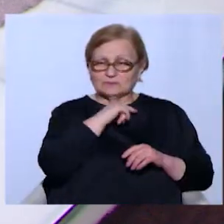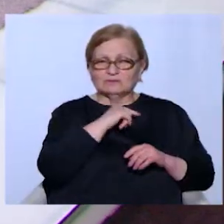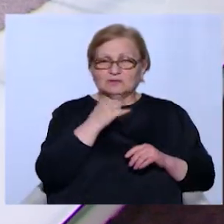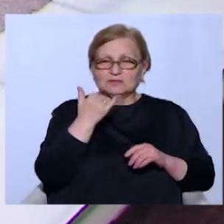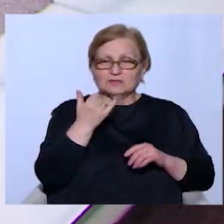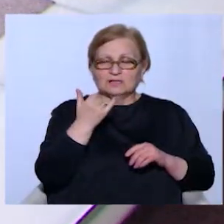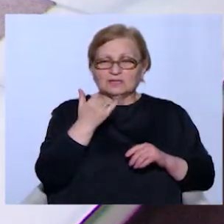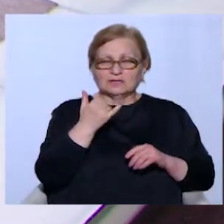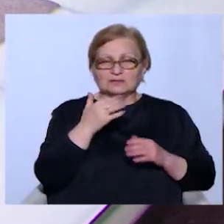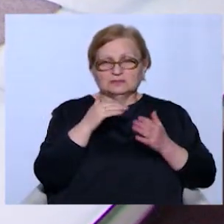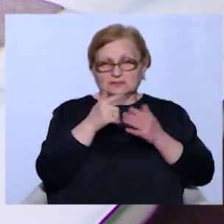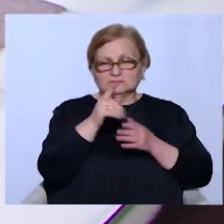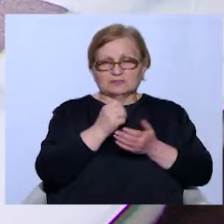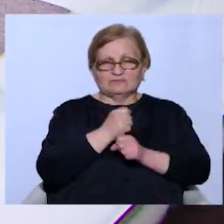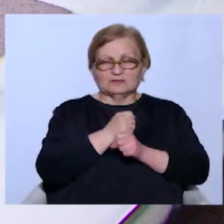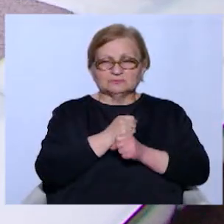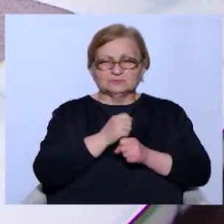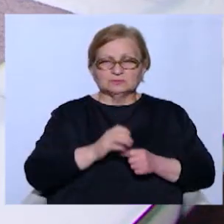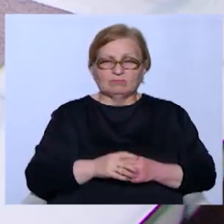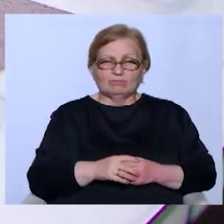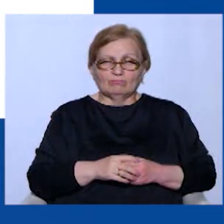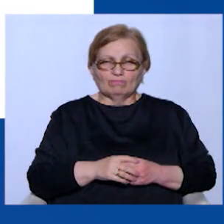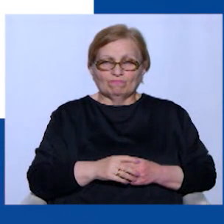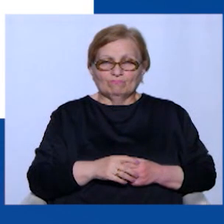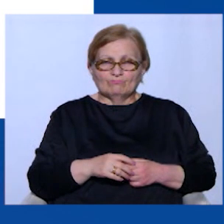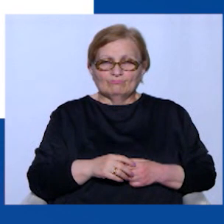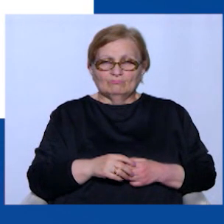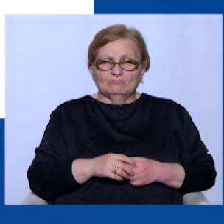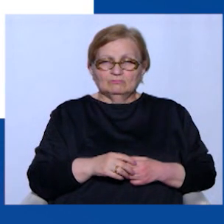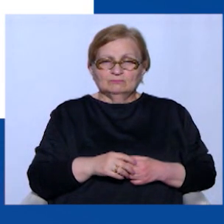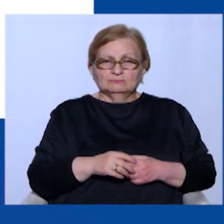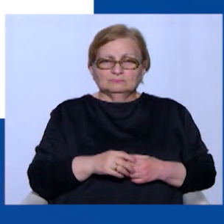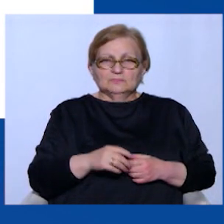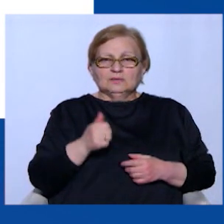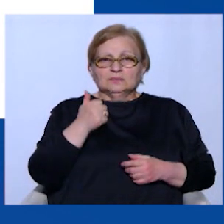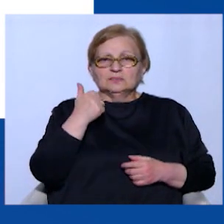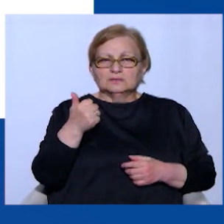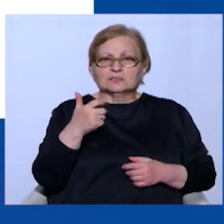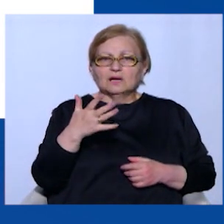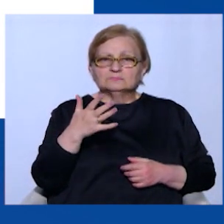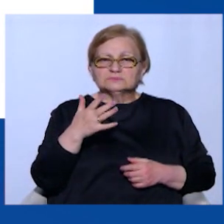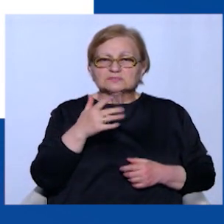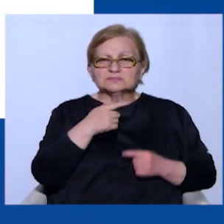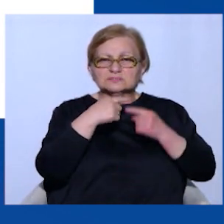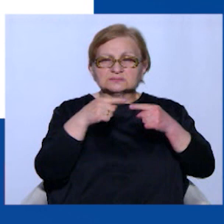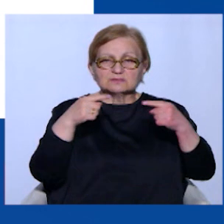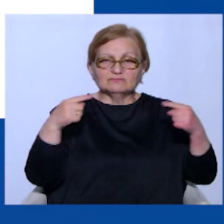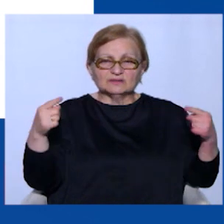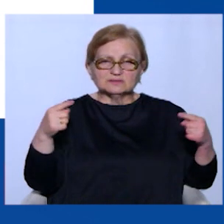მოდით მძავშალოთ. ესე იგი რამდენი სხვადასხვა ვარიანტი არის შერჩევის?